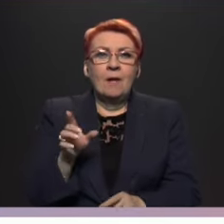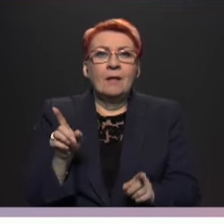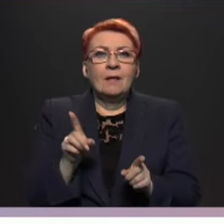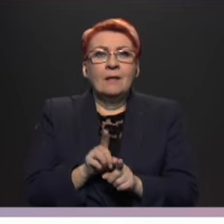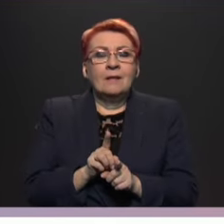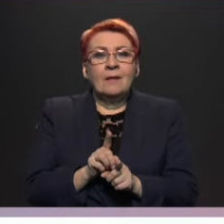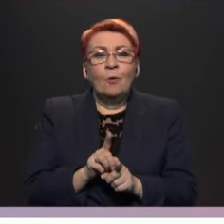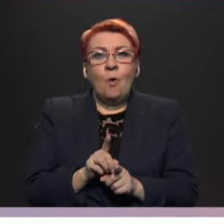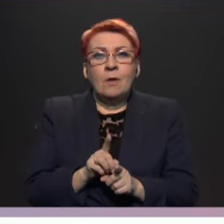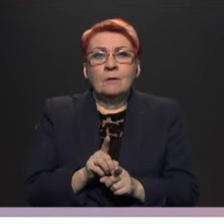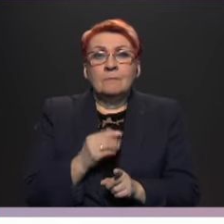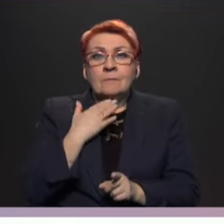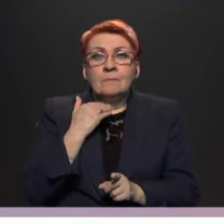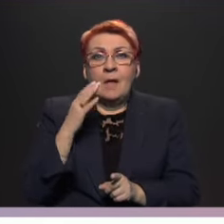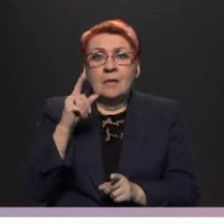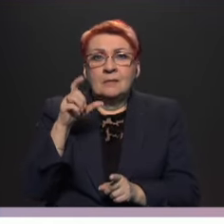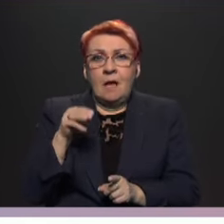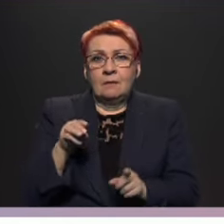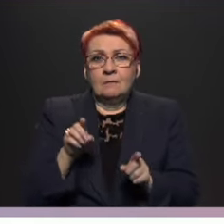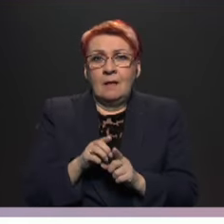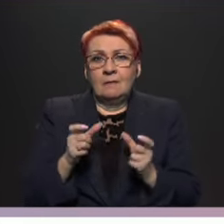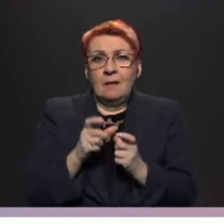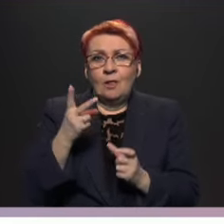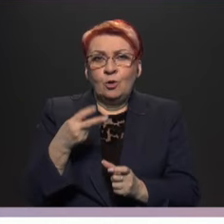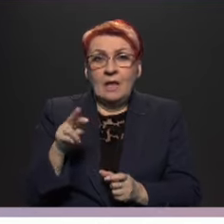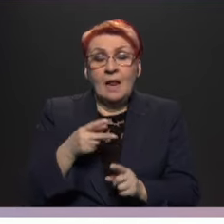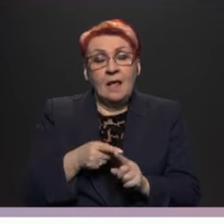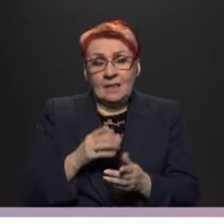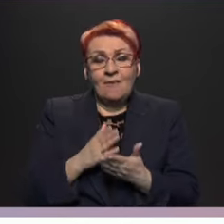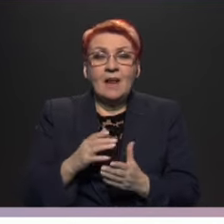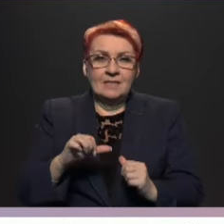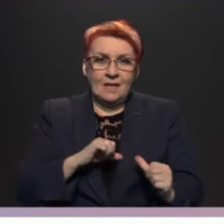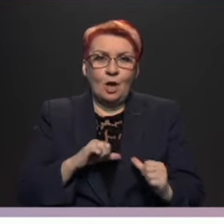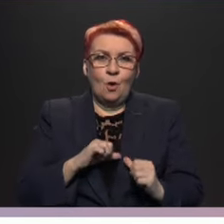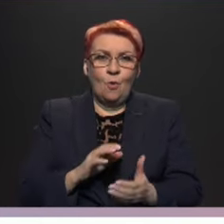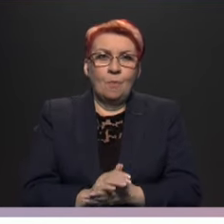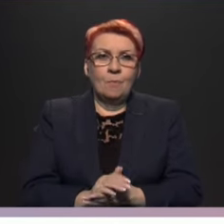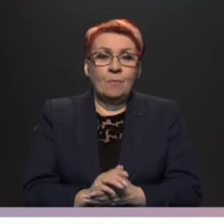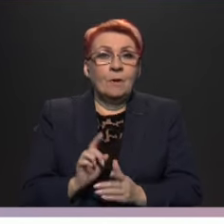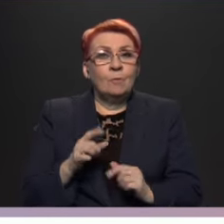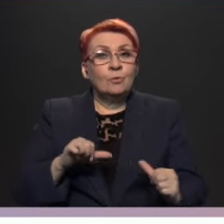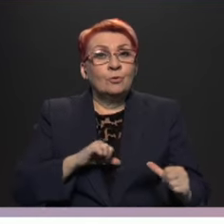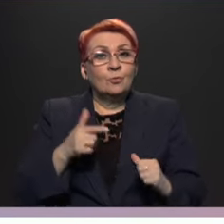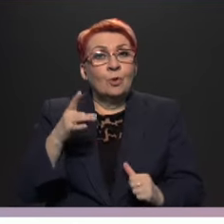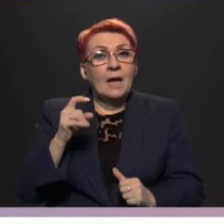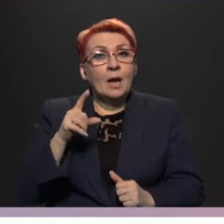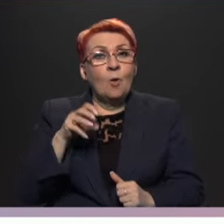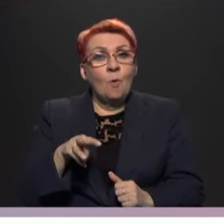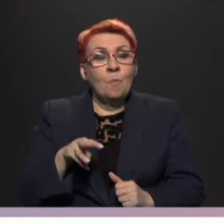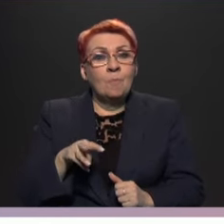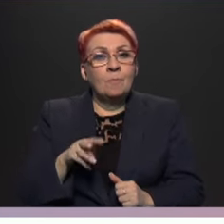азартная вещь, это как и лотерея, да, это является грехом. Потому что... Почему грехом? Потому что она